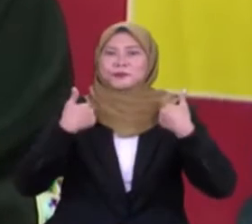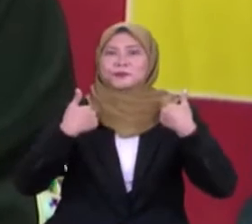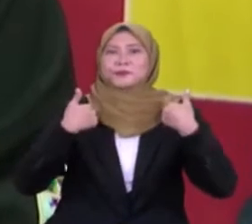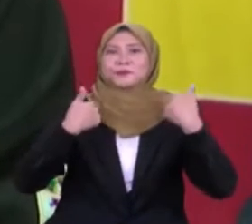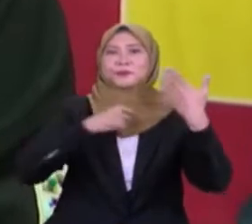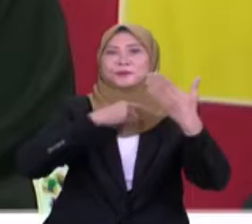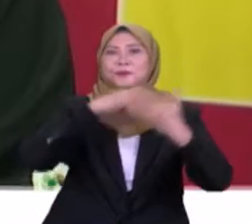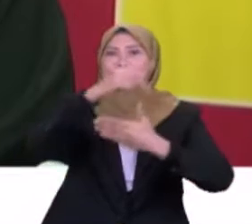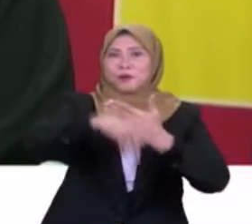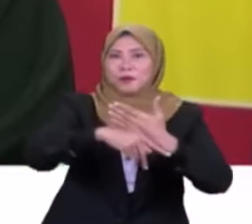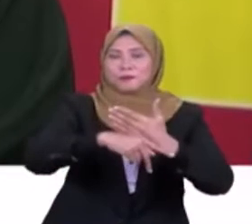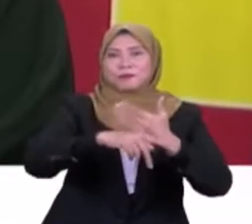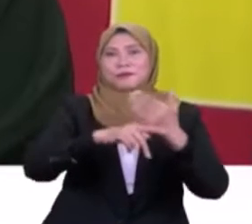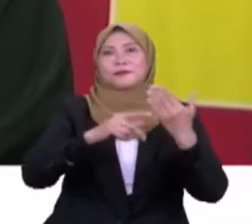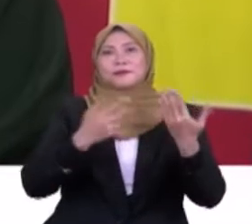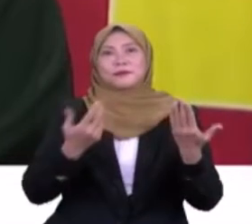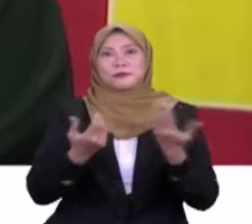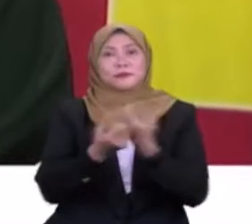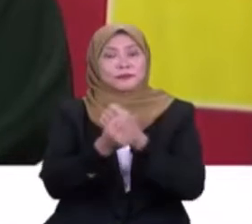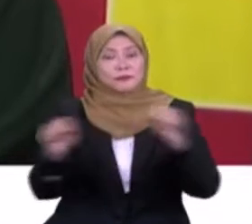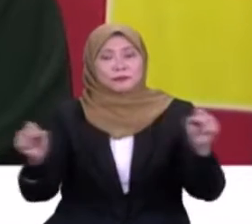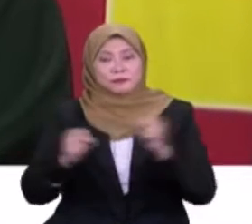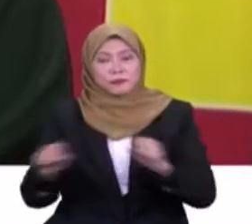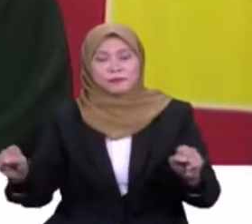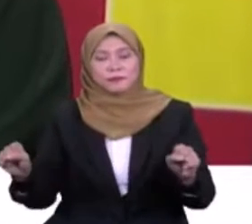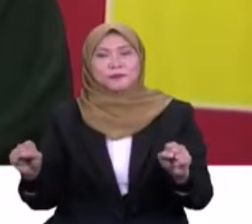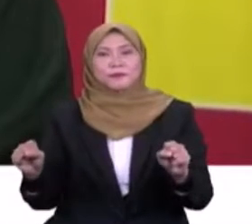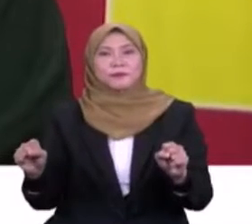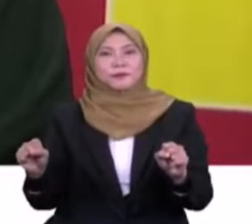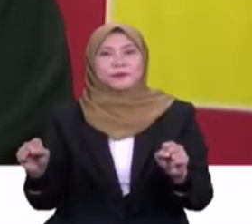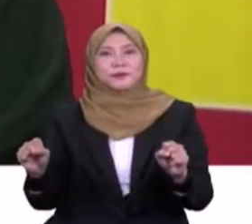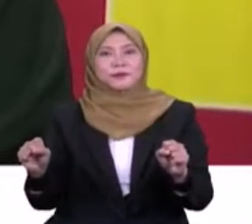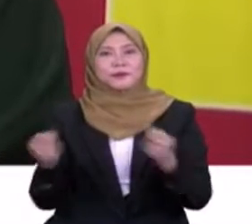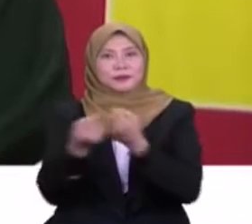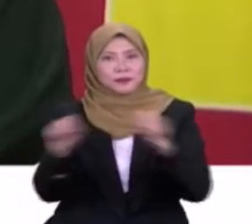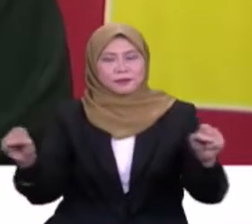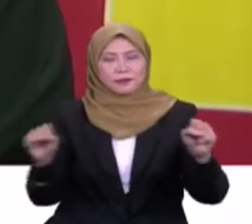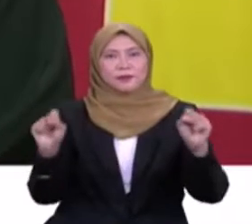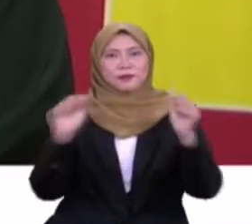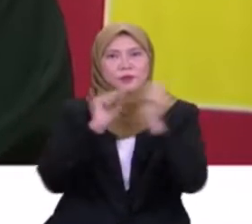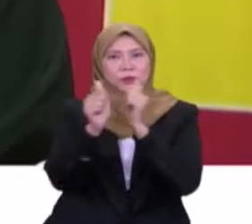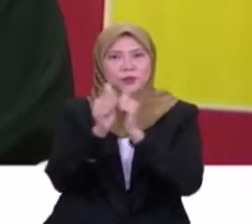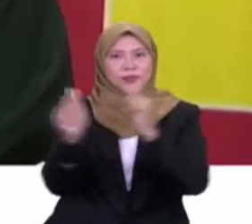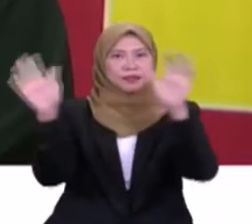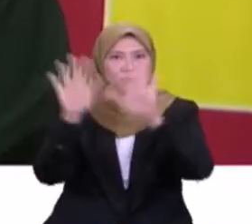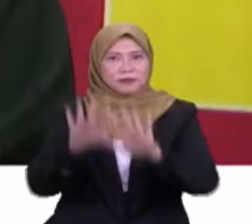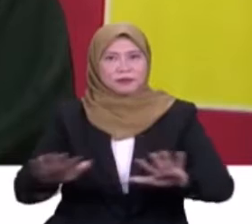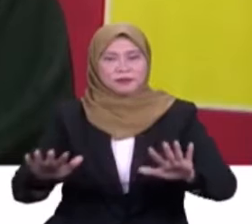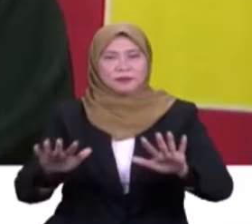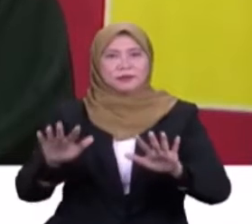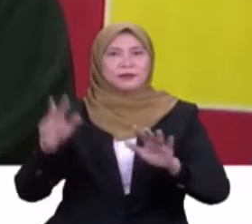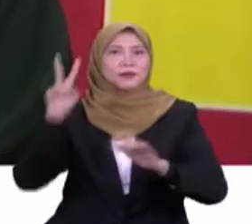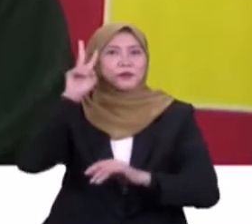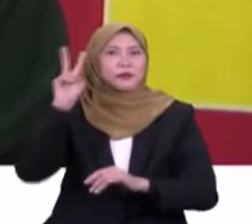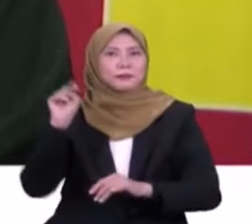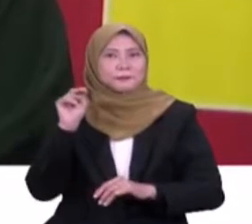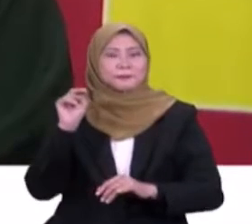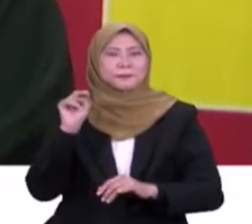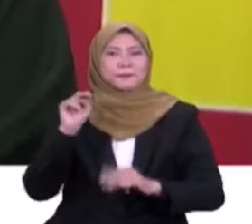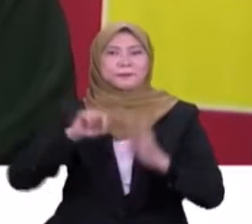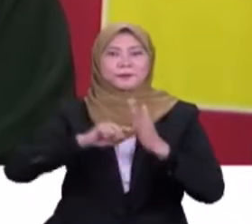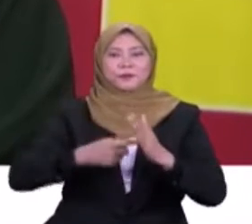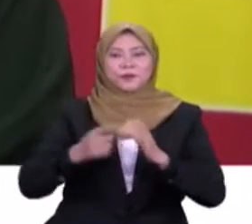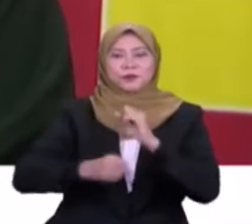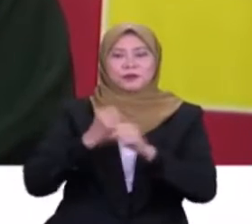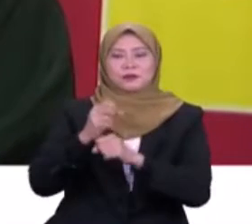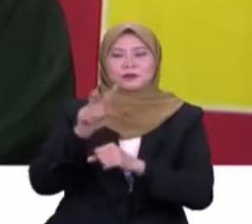persediaan yang telah kita laksanakan khasnya dari segi persediaan Sukaesih di Vietnam ini sejak